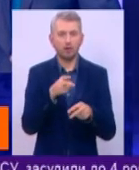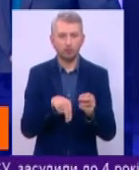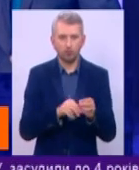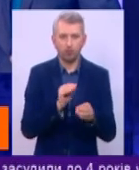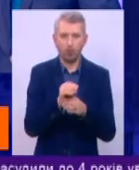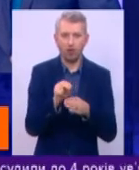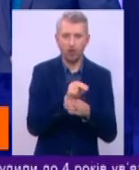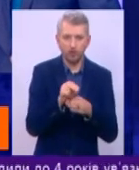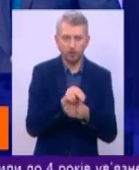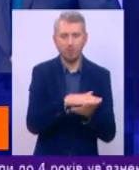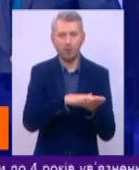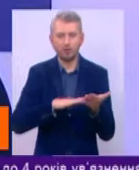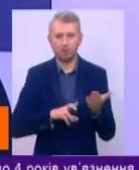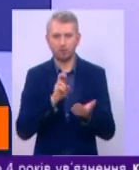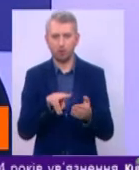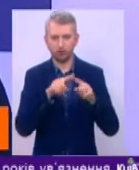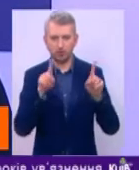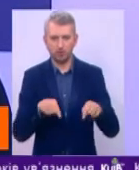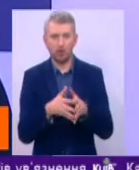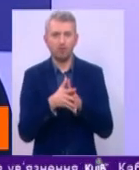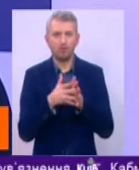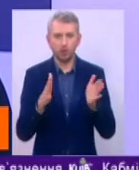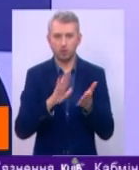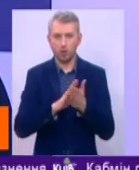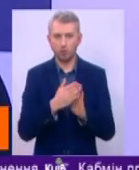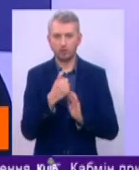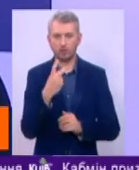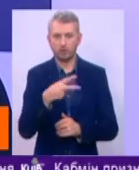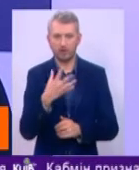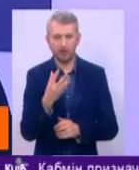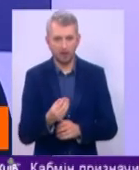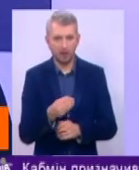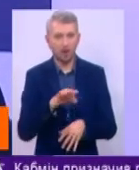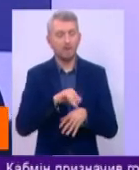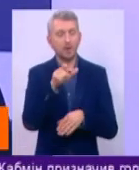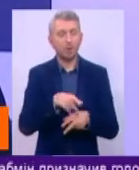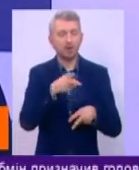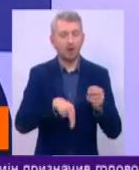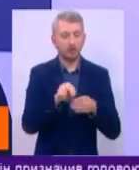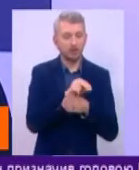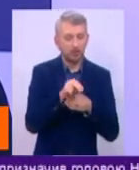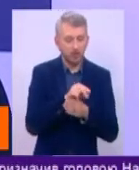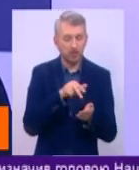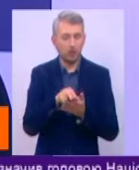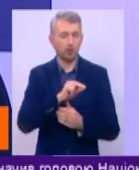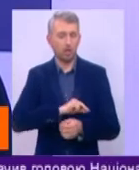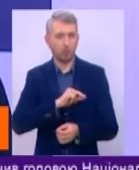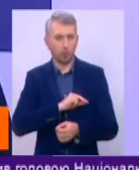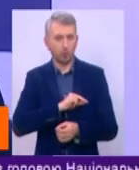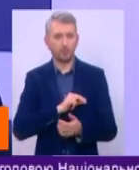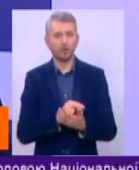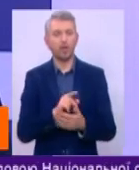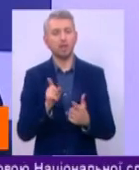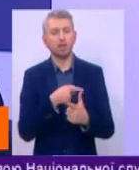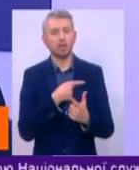этого продлевается больничный листок свыше положенных 120 дней. То есть больной заканчивает лечение и выходит на работу. Вот.